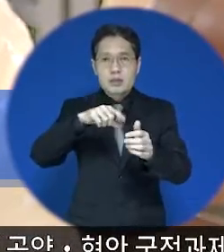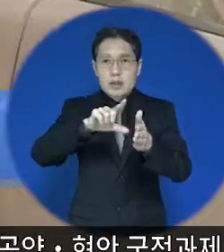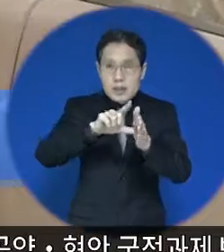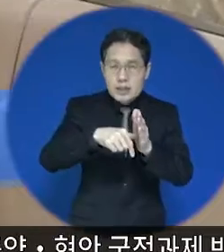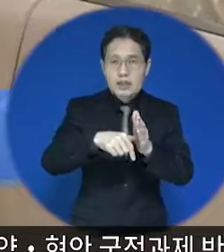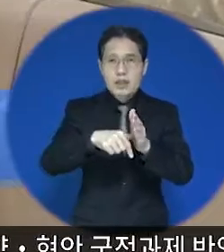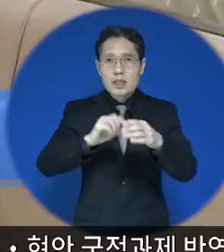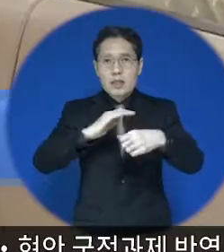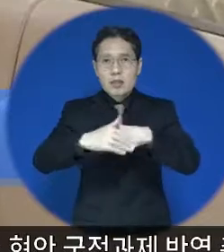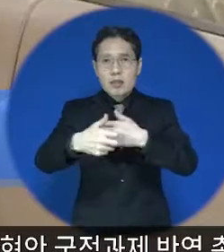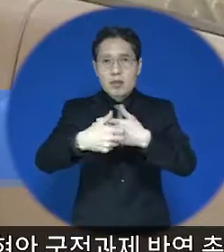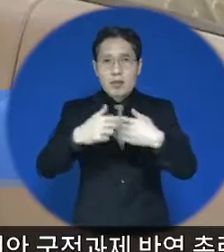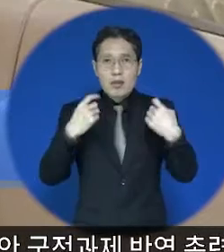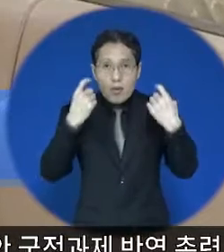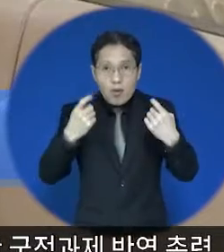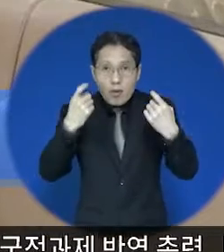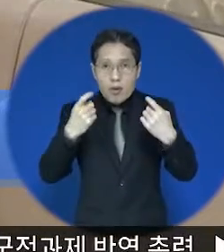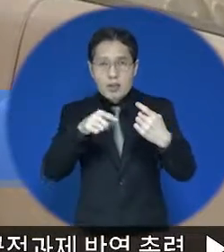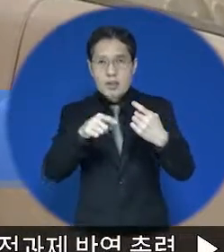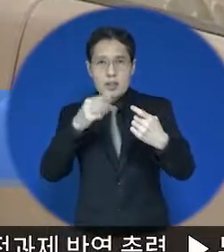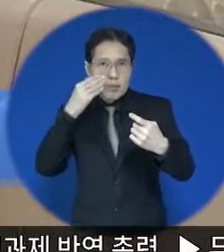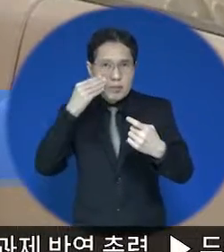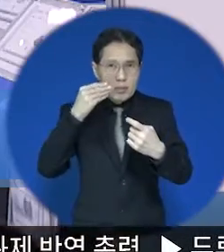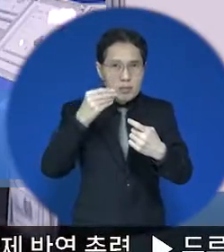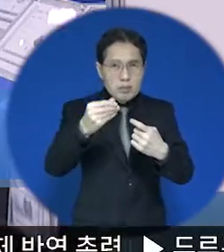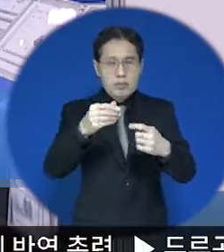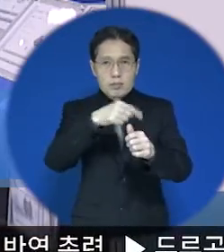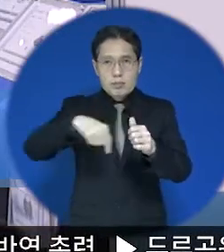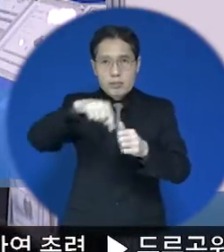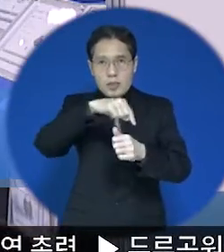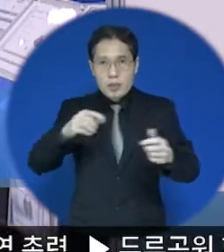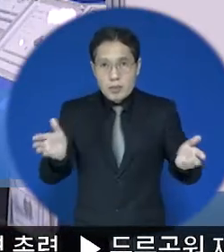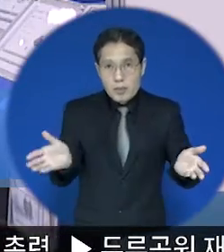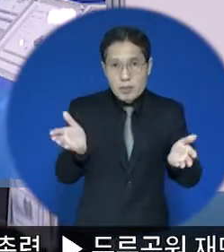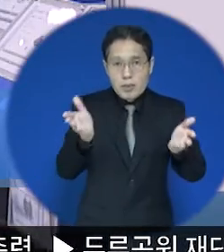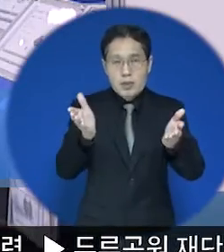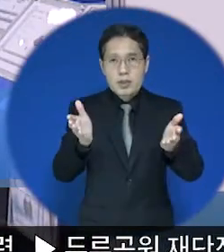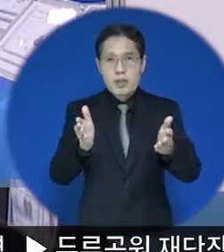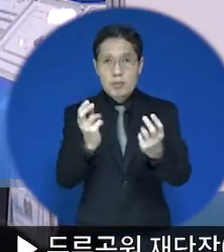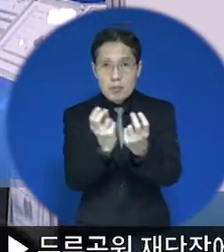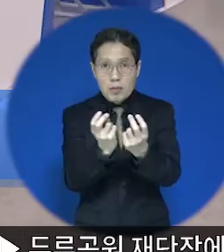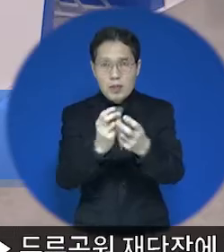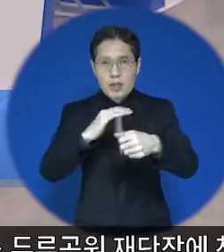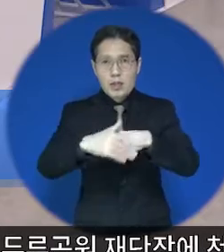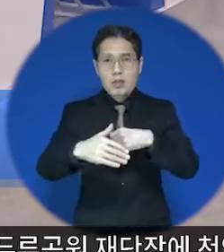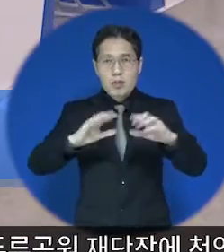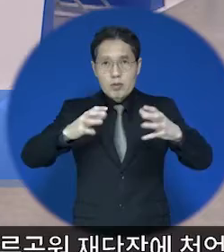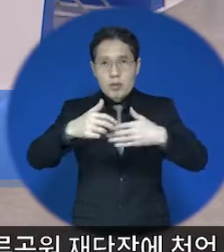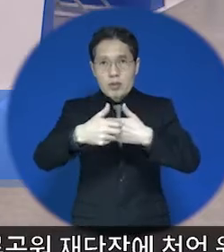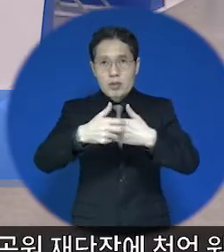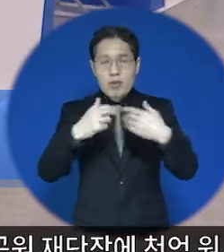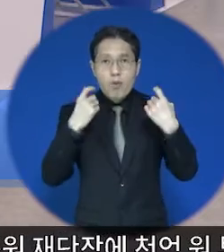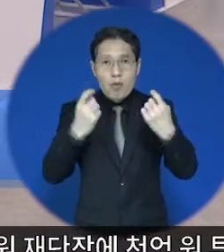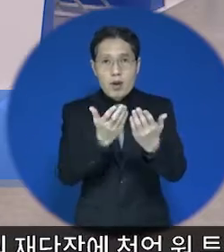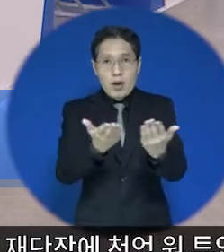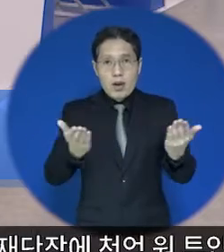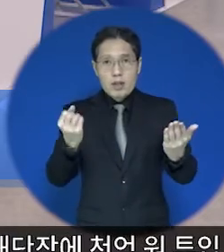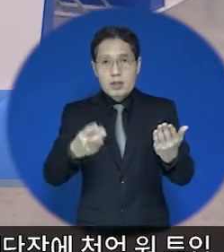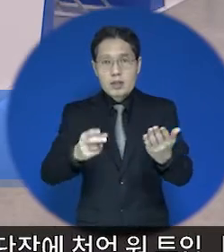시장의 활성화 분위기를 조성해 나갈 계획입니다 그 일환으로 제구 국제의료관광 전과 함께